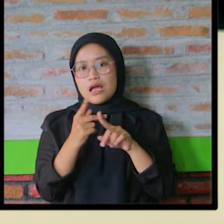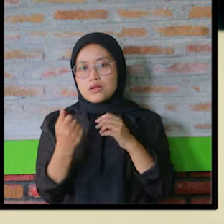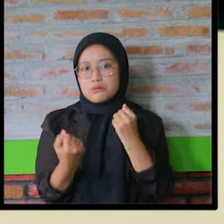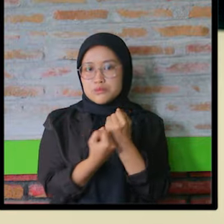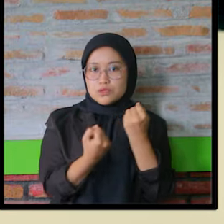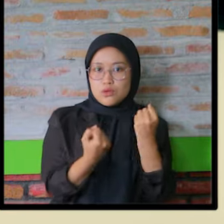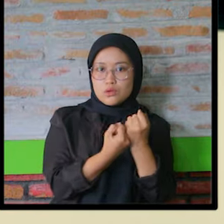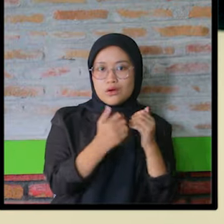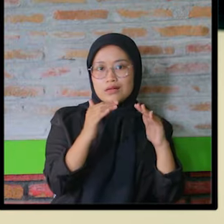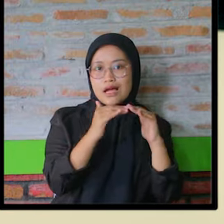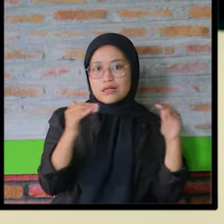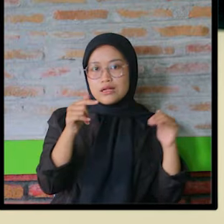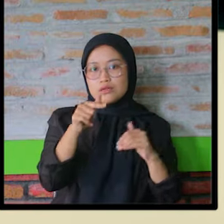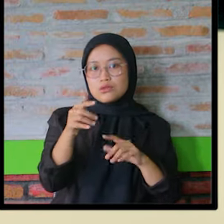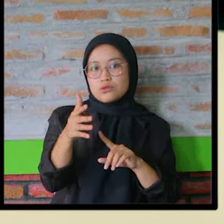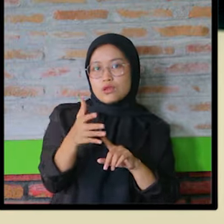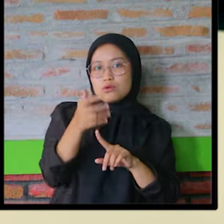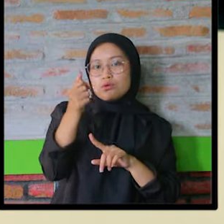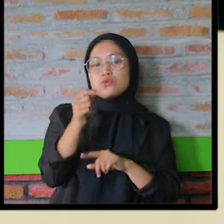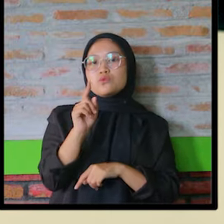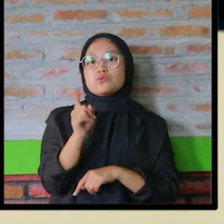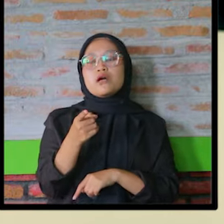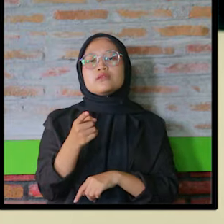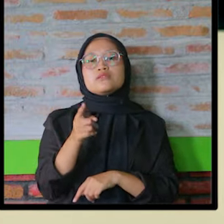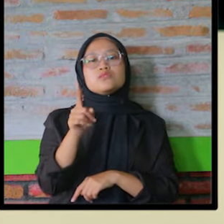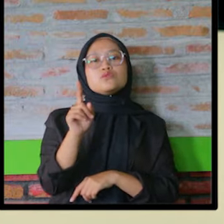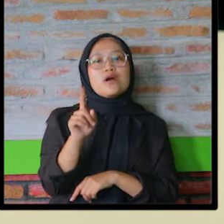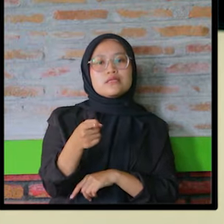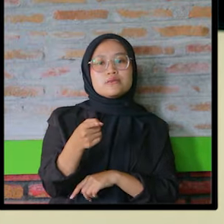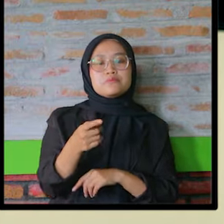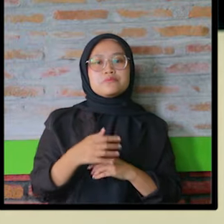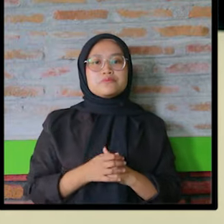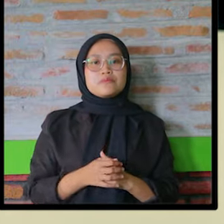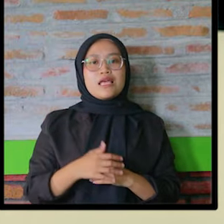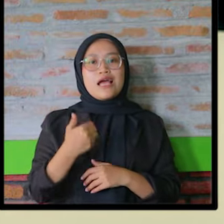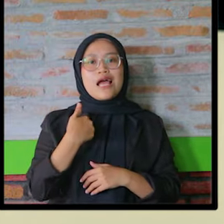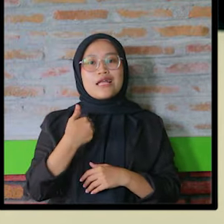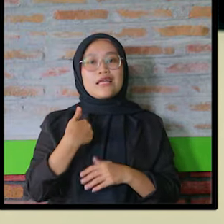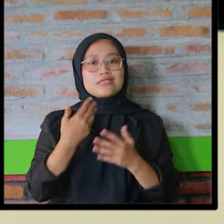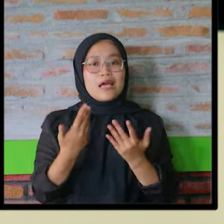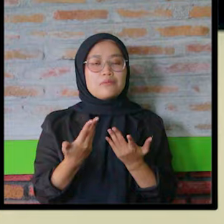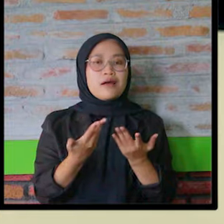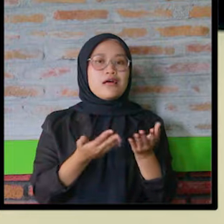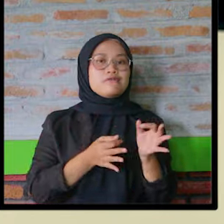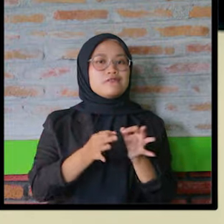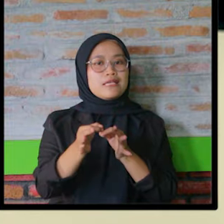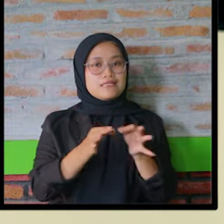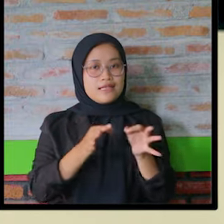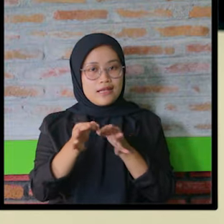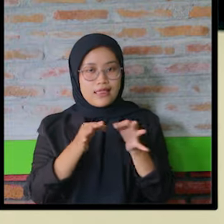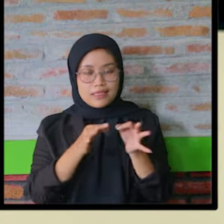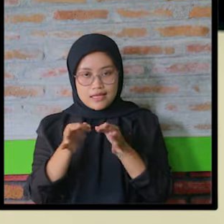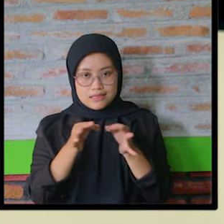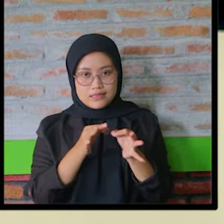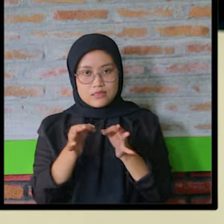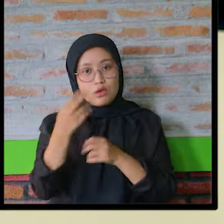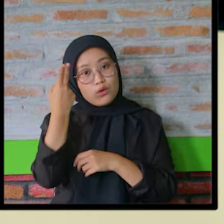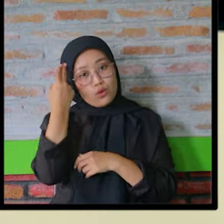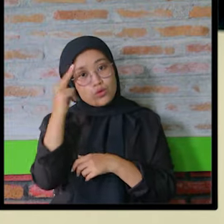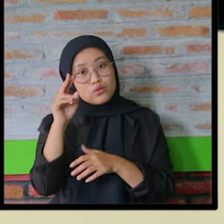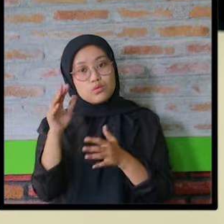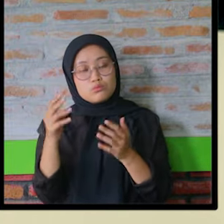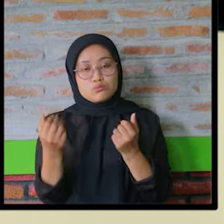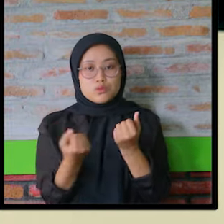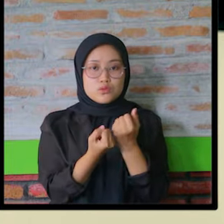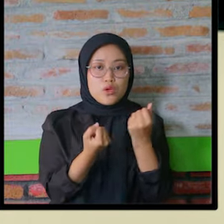terwujud wajib adanya yaitu adanya sarana prasarana untuk menunjang adil kan